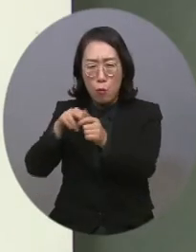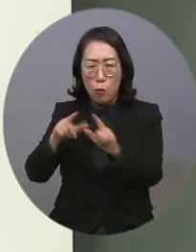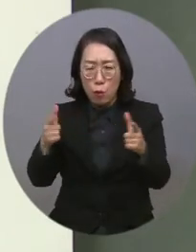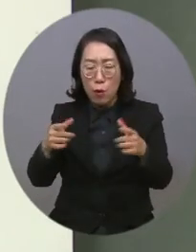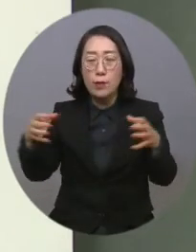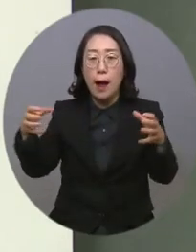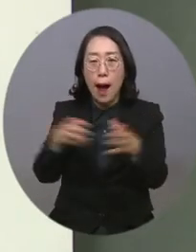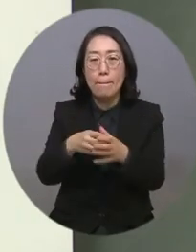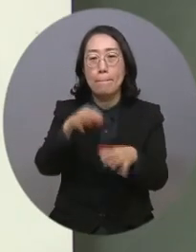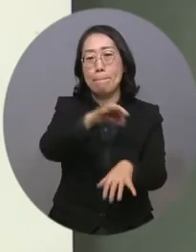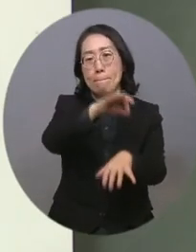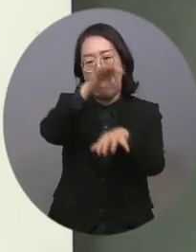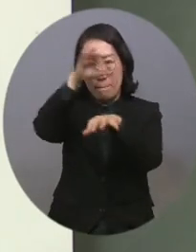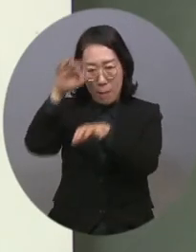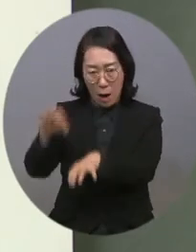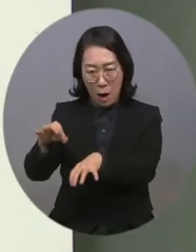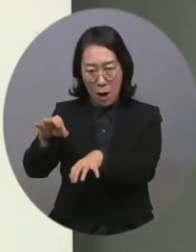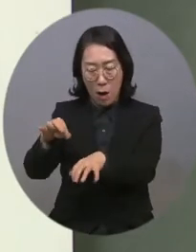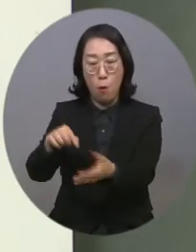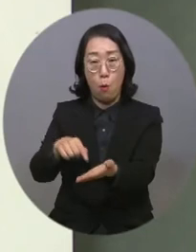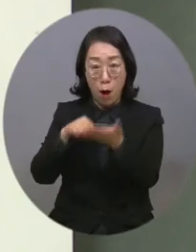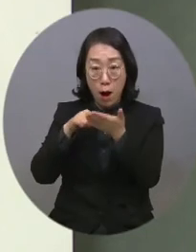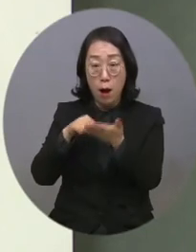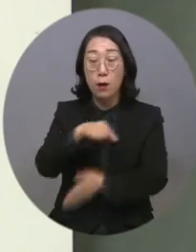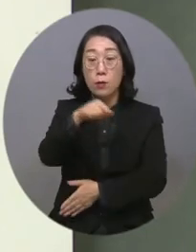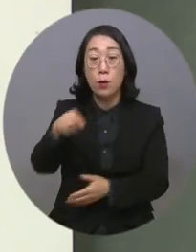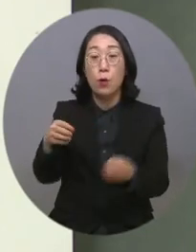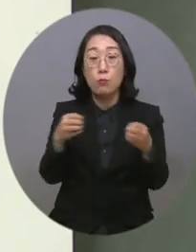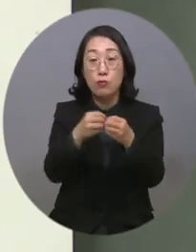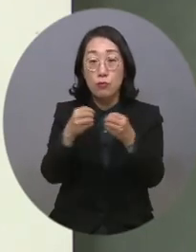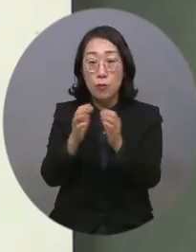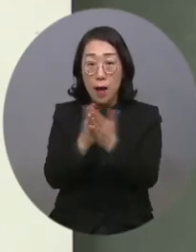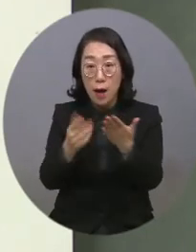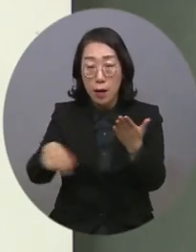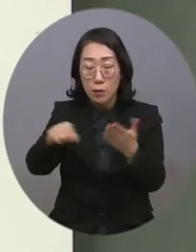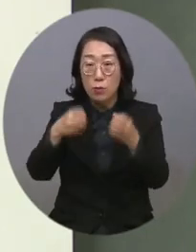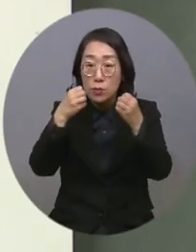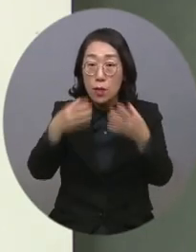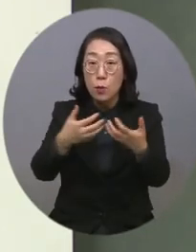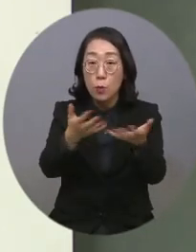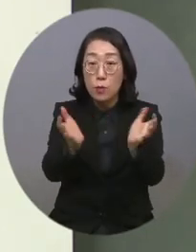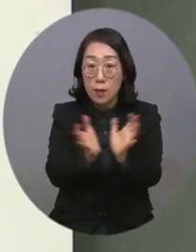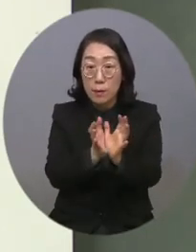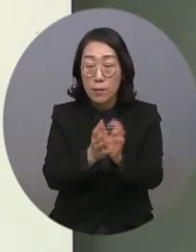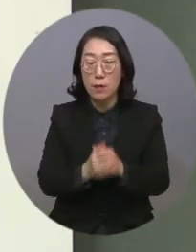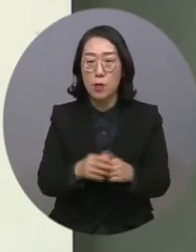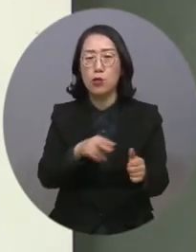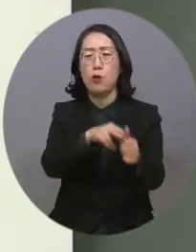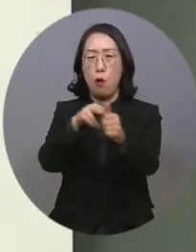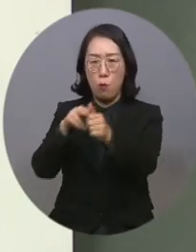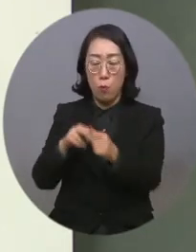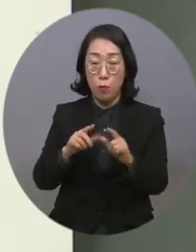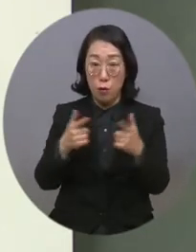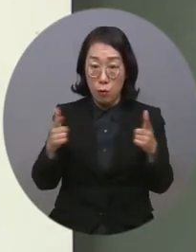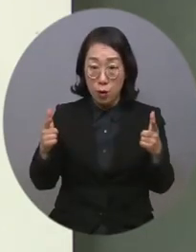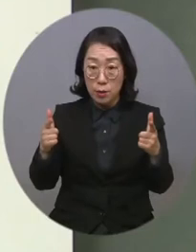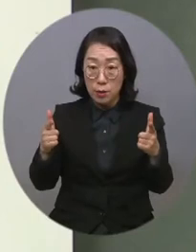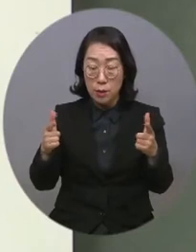그렇죠. 예. 그렇죠. 예. 그러니까 이제 그런 문학을 통한 새로운 민족의 문화, 예. 정보 예. 이제 이런 것이